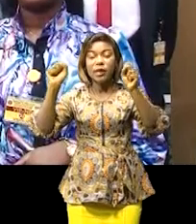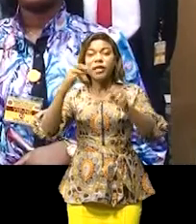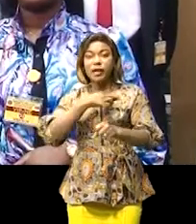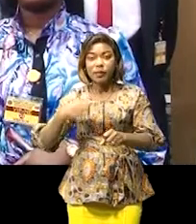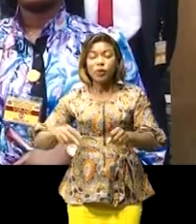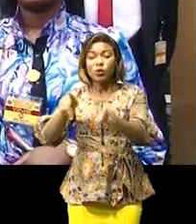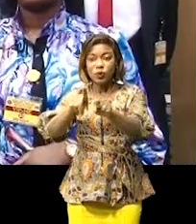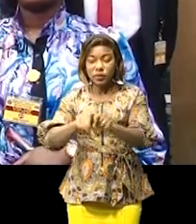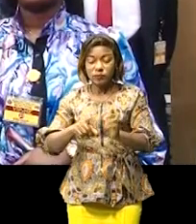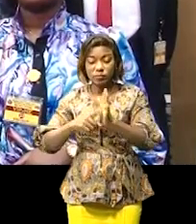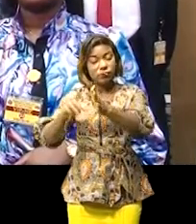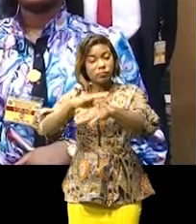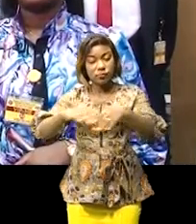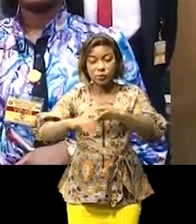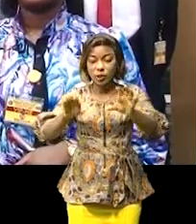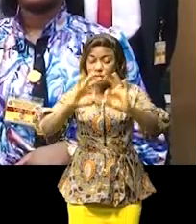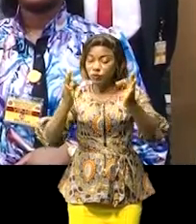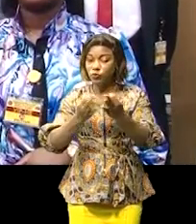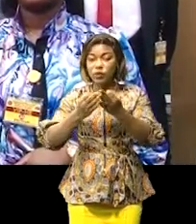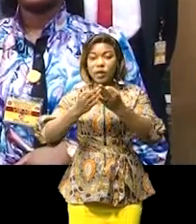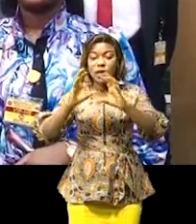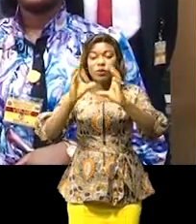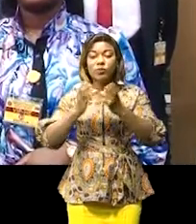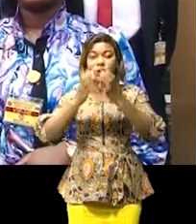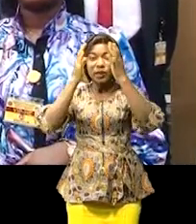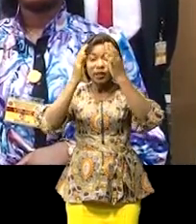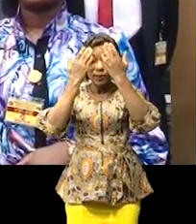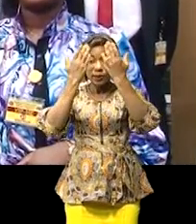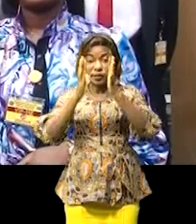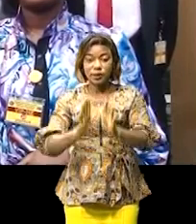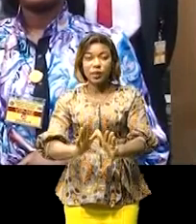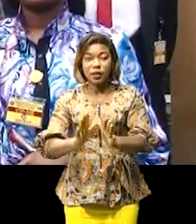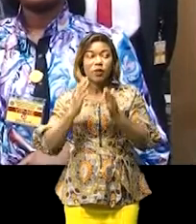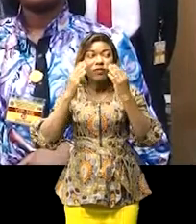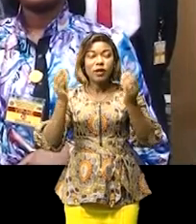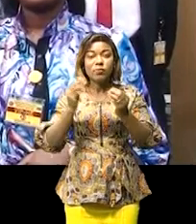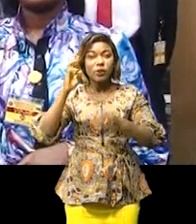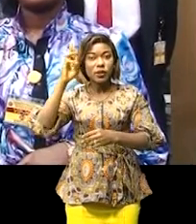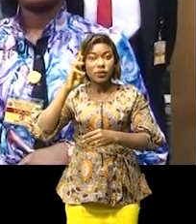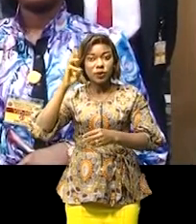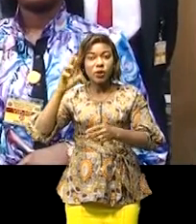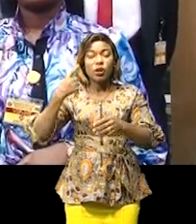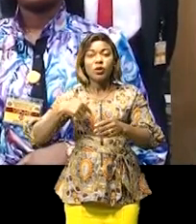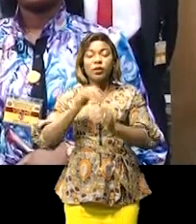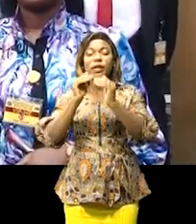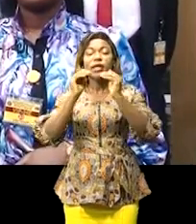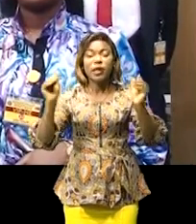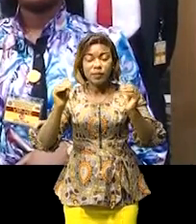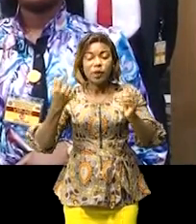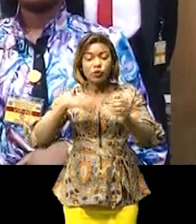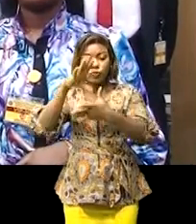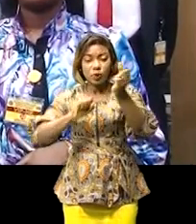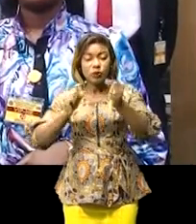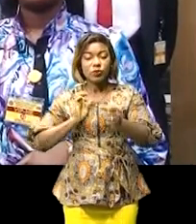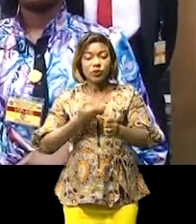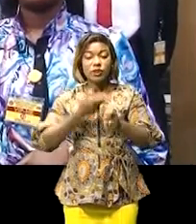également présenté ses condoléances à toute la communauté étudiantine de la République. C'est l'une des raisons pour laquelle nous lançons un message au calme et nous croyons en notre